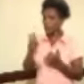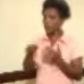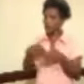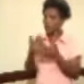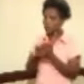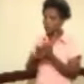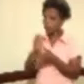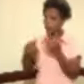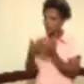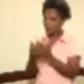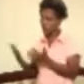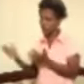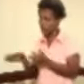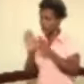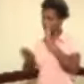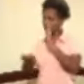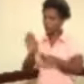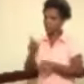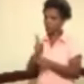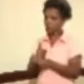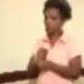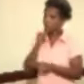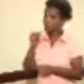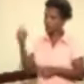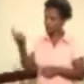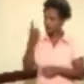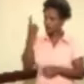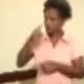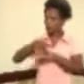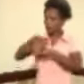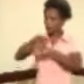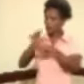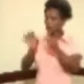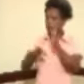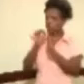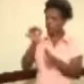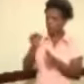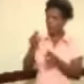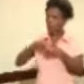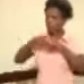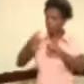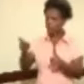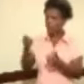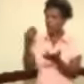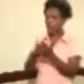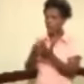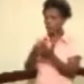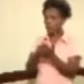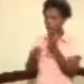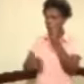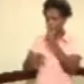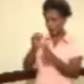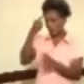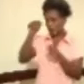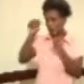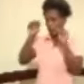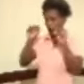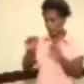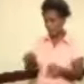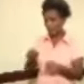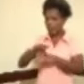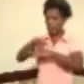pu, non seulement prendre le terrain, mais de préférence, mettre un fonds un fonds de crédit, côté que, oui,